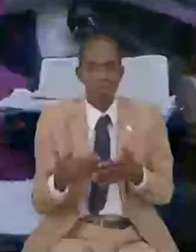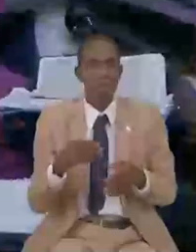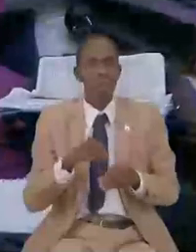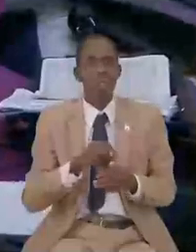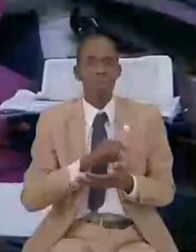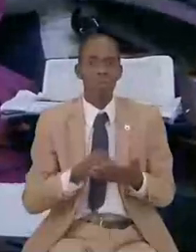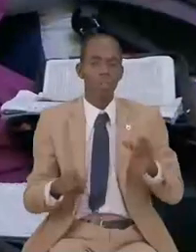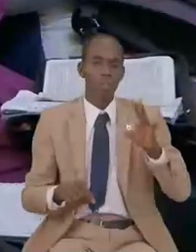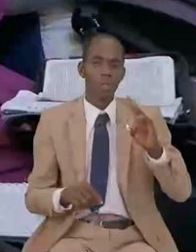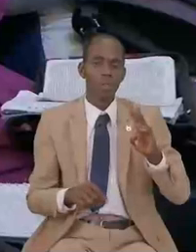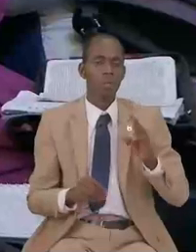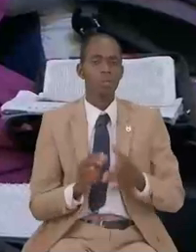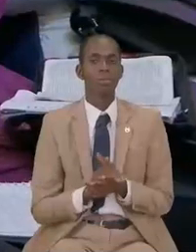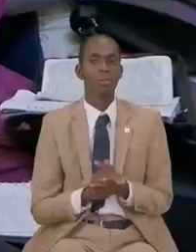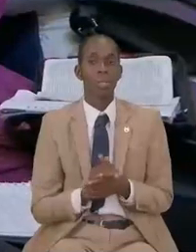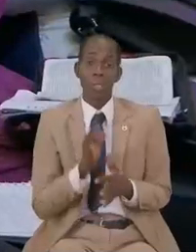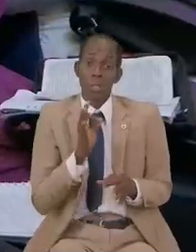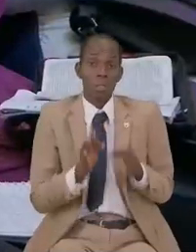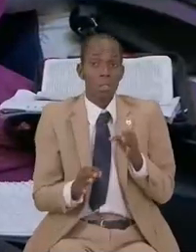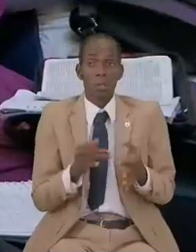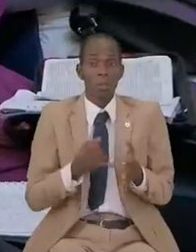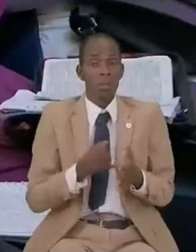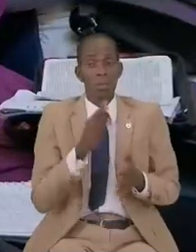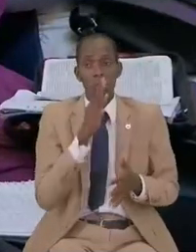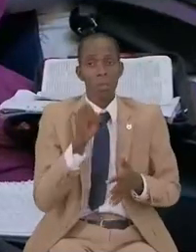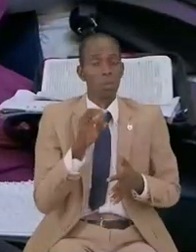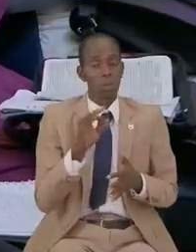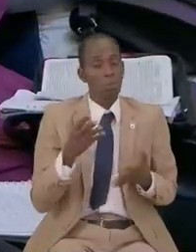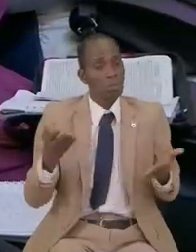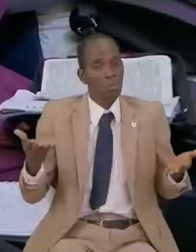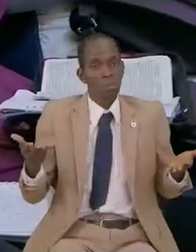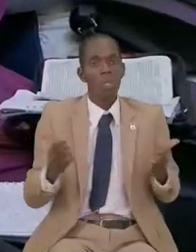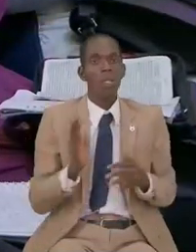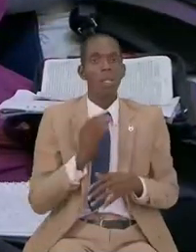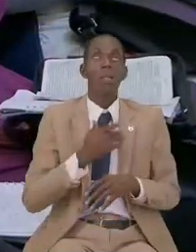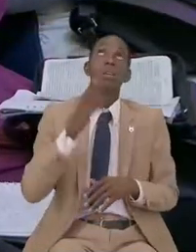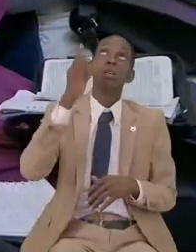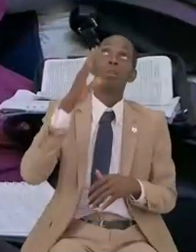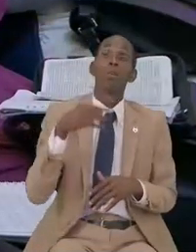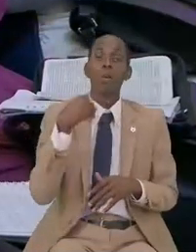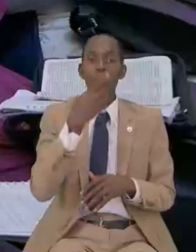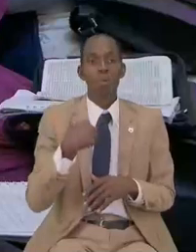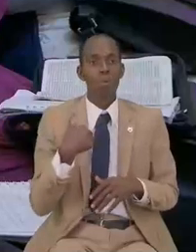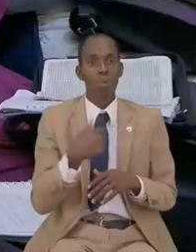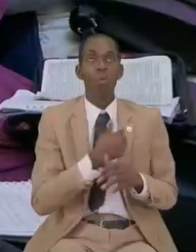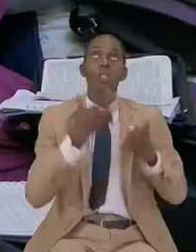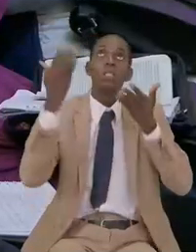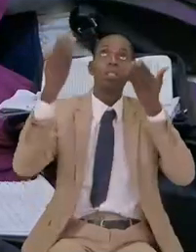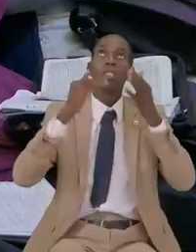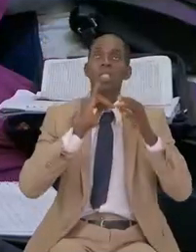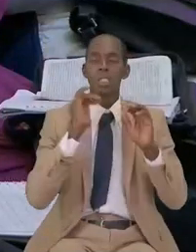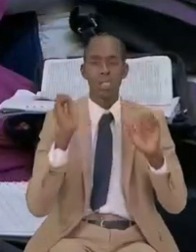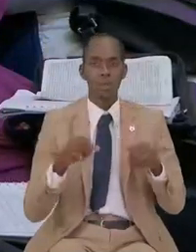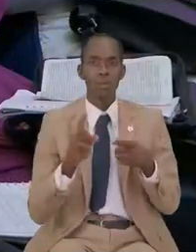Verset 17. Voici notre Dieu que nous servons peut nous délivrer de